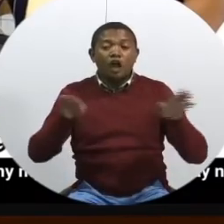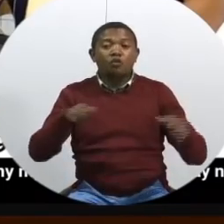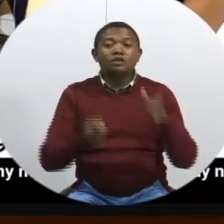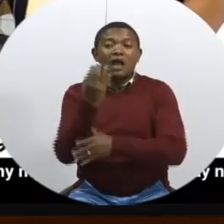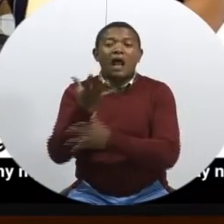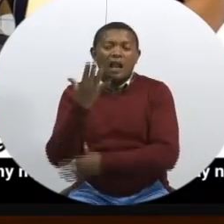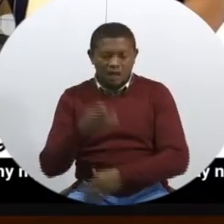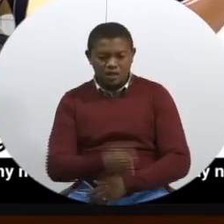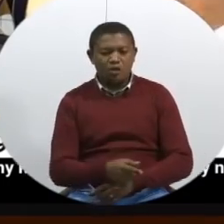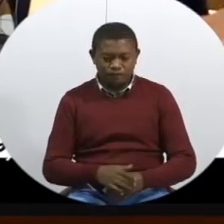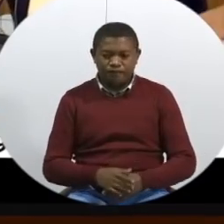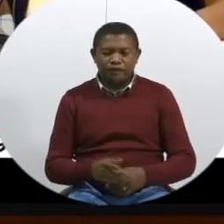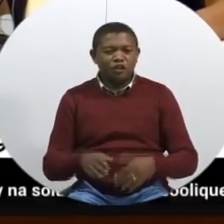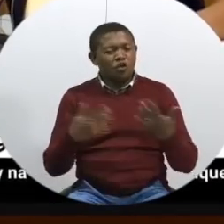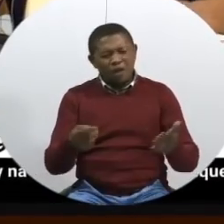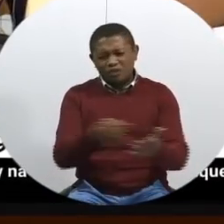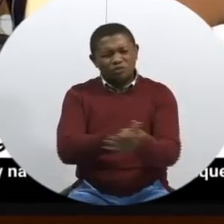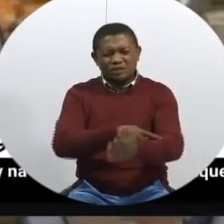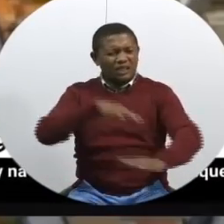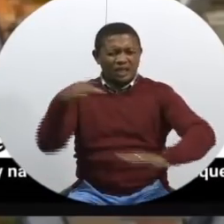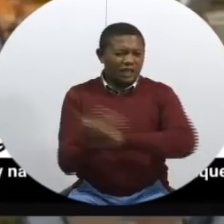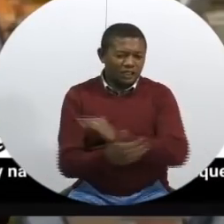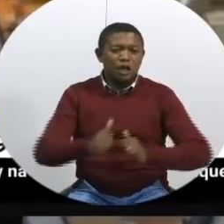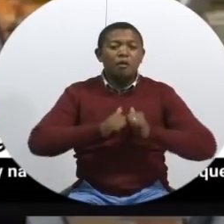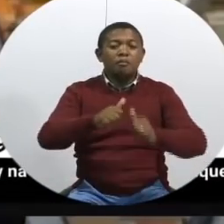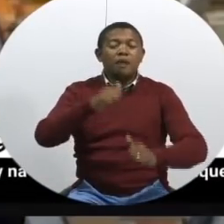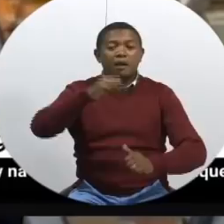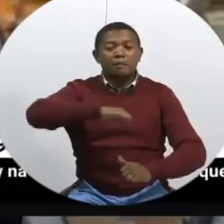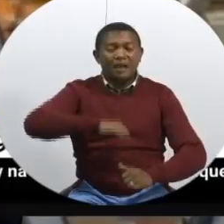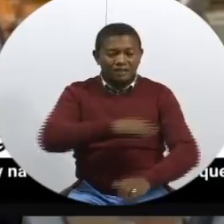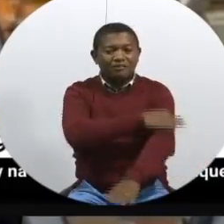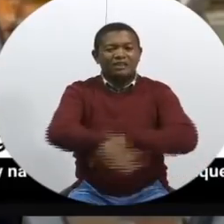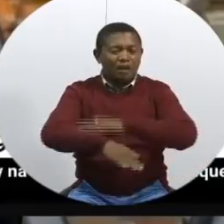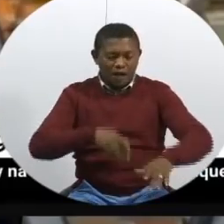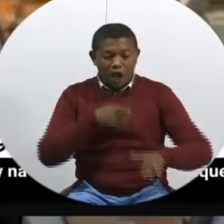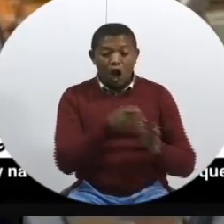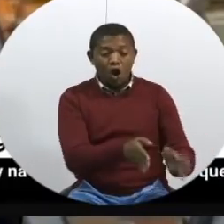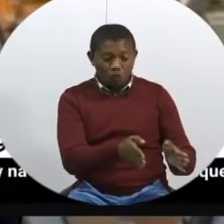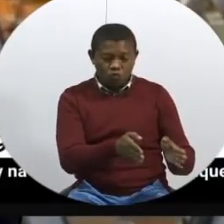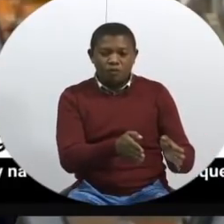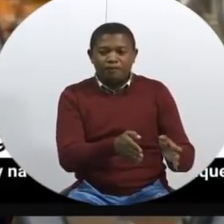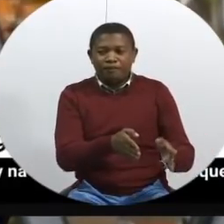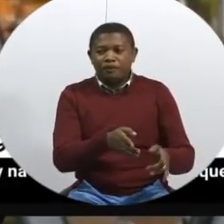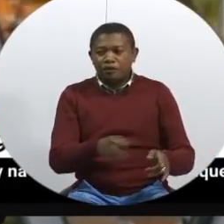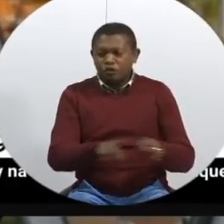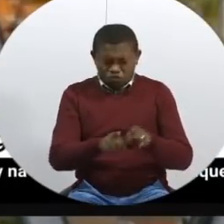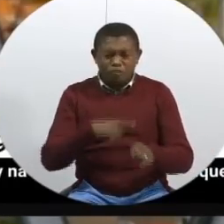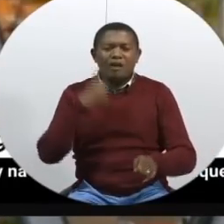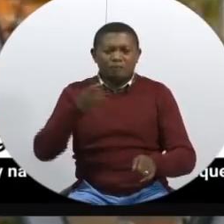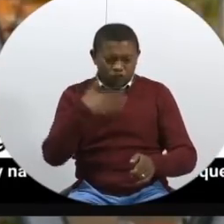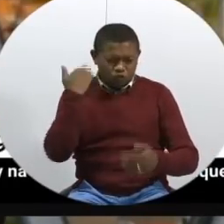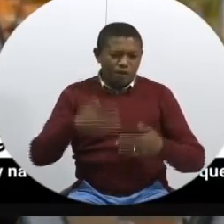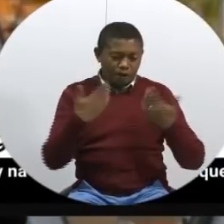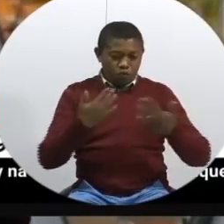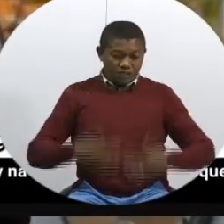an'ireo dokotera rehetrarehetra, ho an'ireo paramedico, ho an'ireo benevola ao anatin'izany, satria mbola misy olona manolo tena